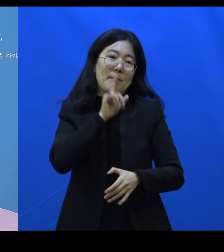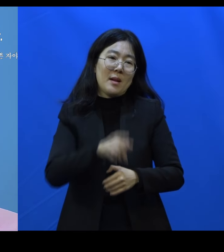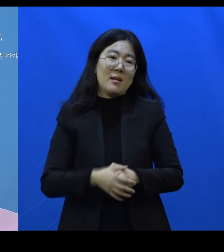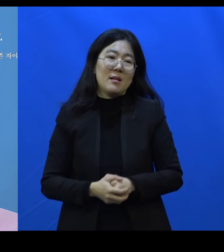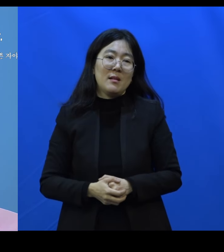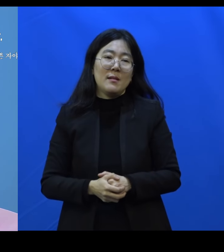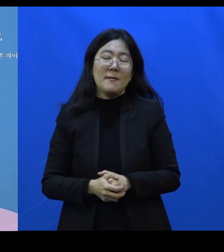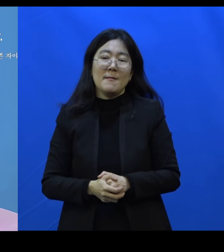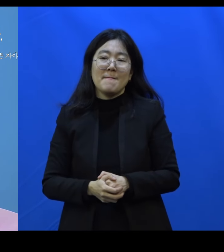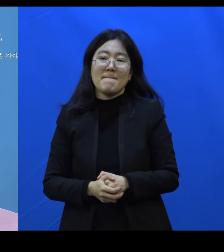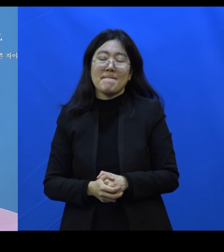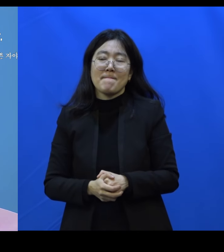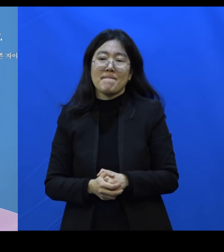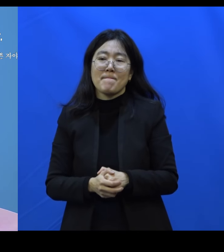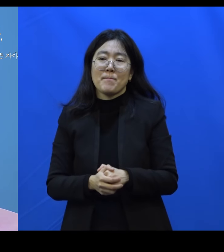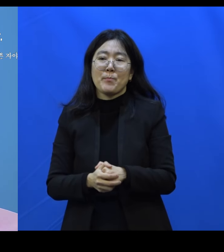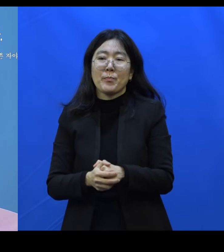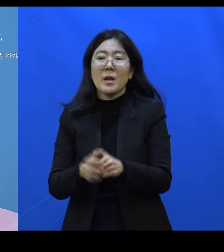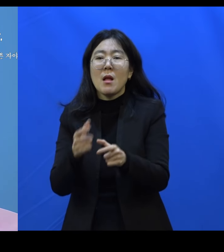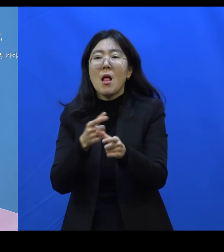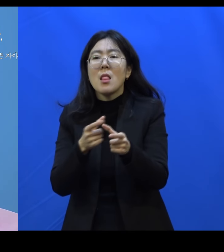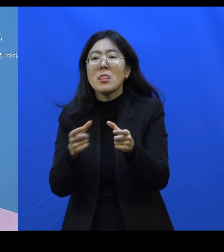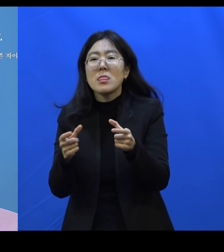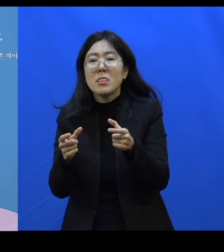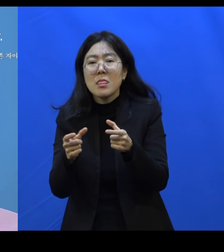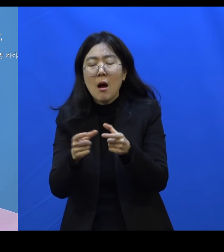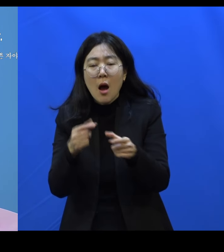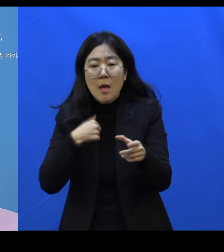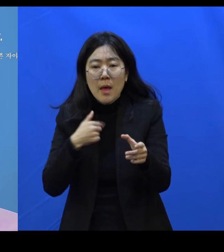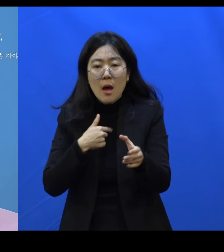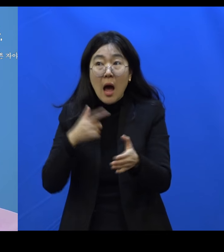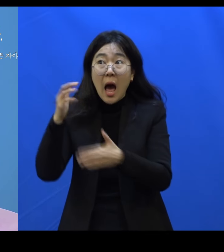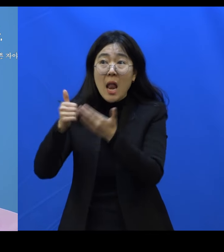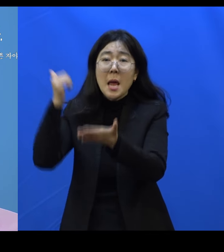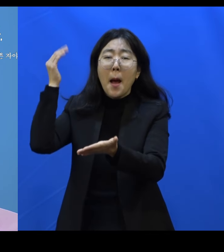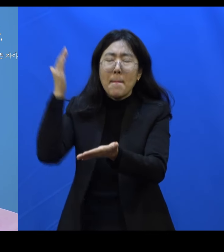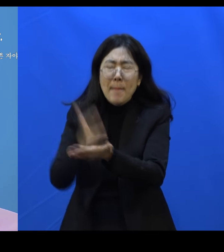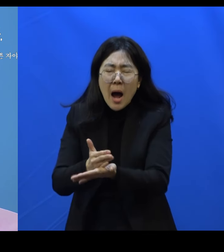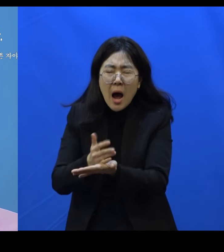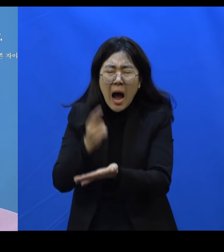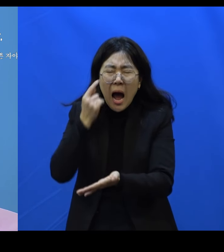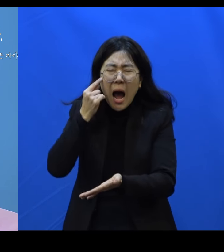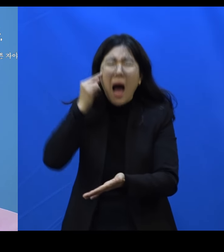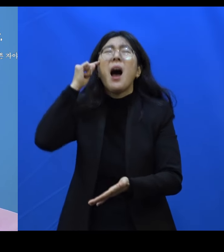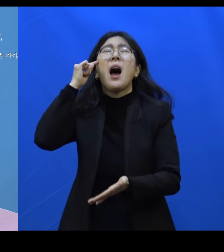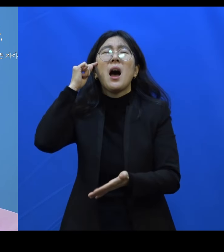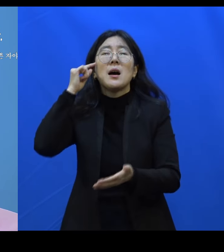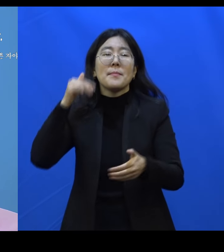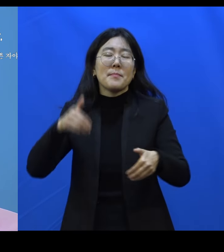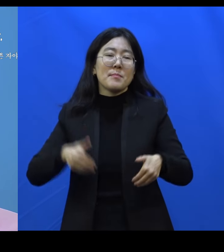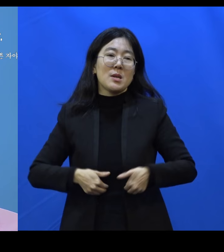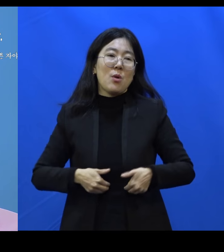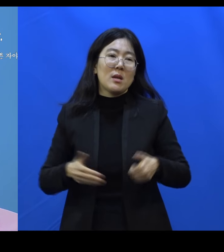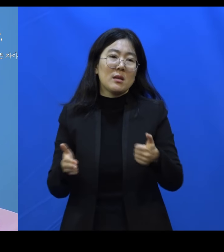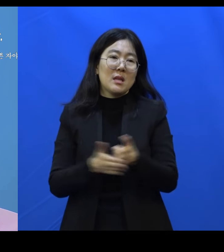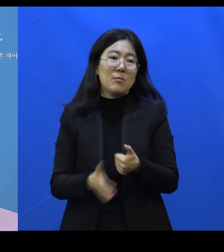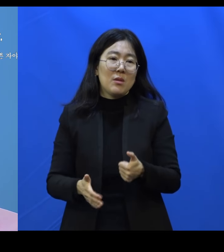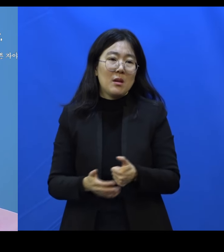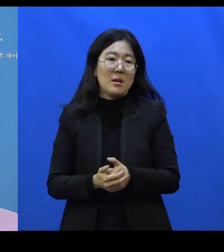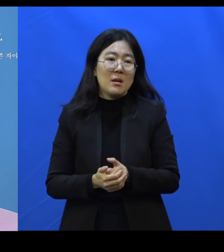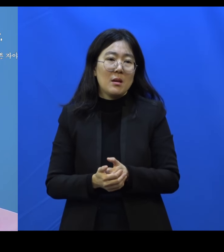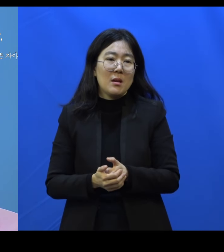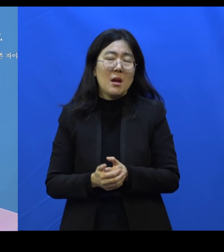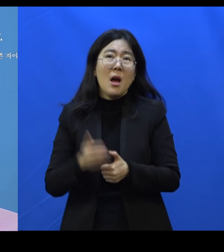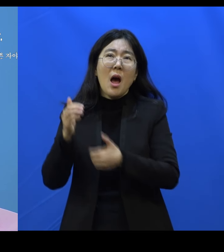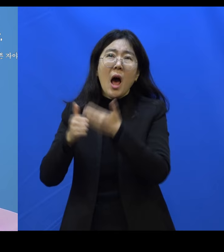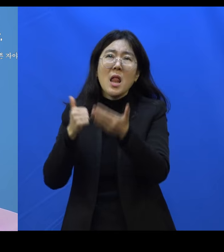상실처럼 보이지만 그 더 깊은 사랑으로 나아가게 되는 계기가 되는 것입니다. 사랑은 위기를 통과하면서 성장하게